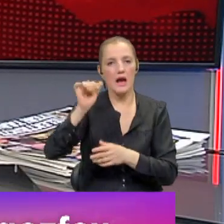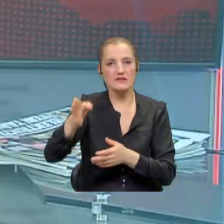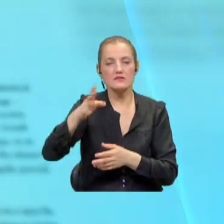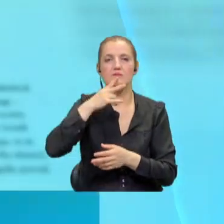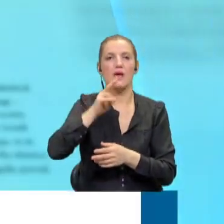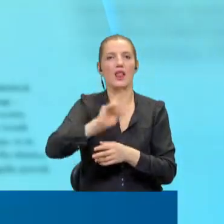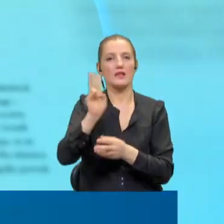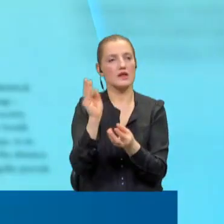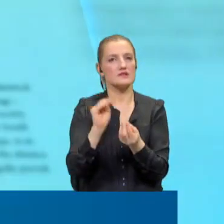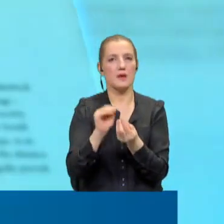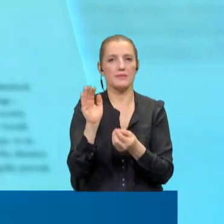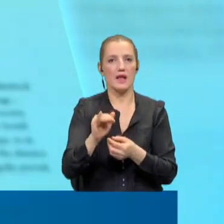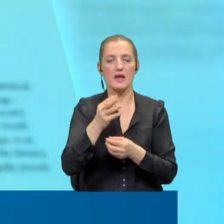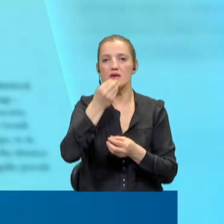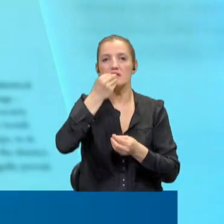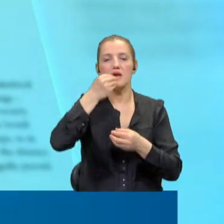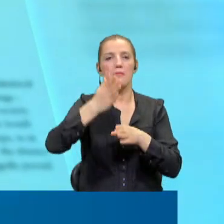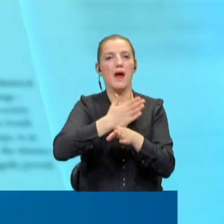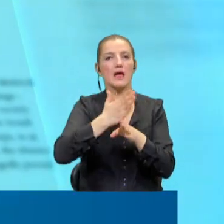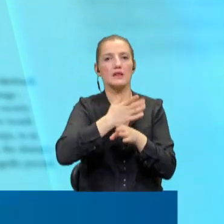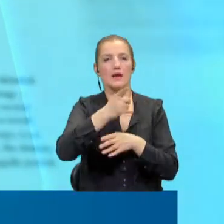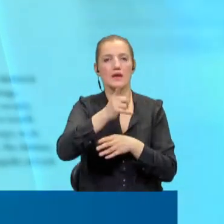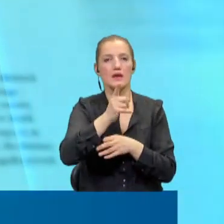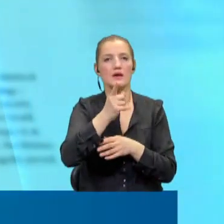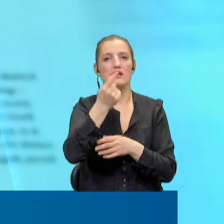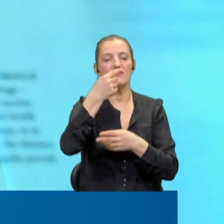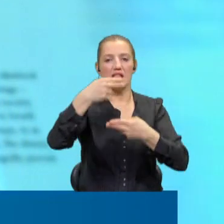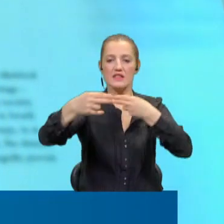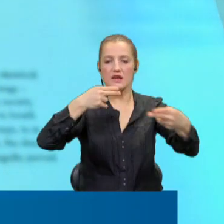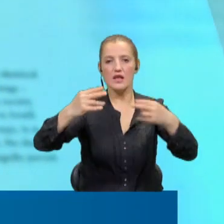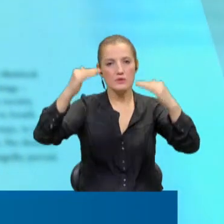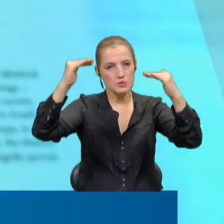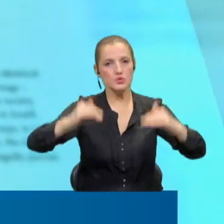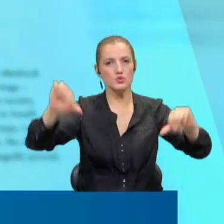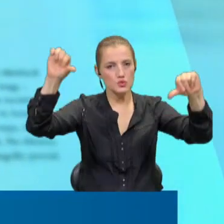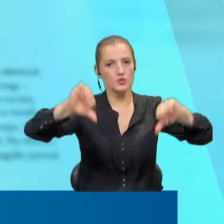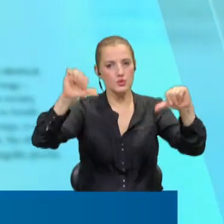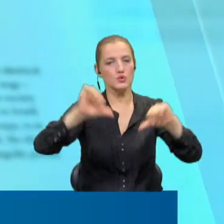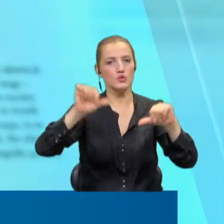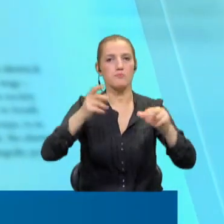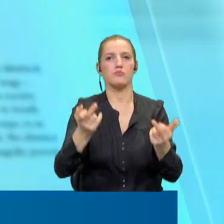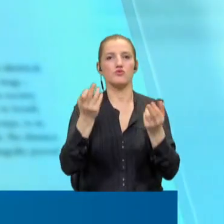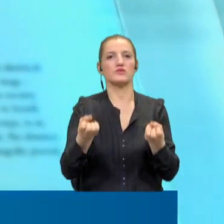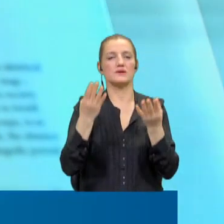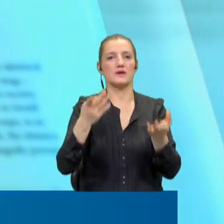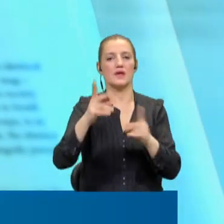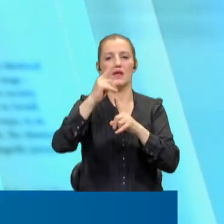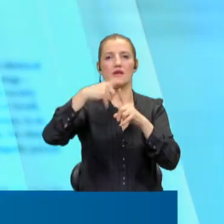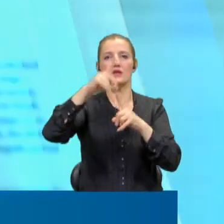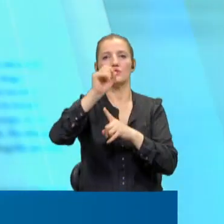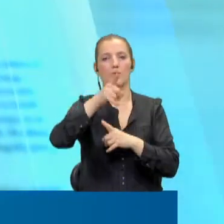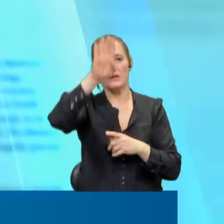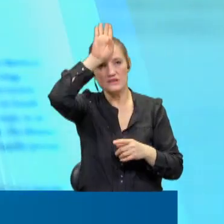elektriğe de zam geldi marketlere ürün fiyatlarını düşünün çağrıları bu zamlarla boşa çıktı ito'ya göre